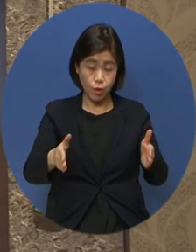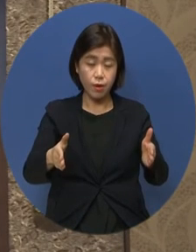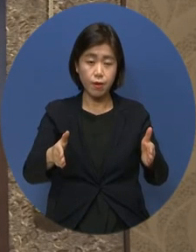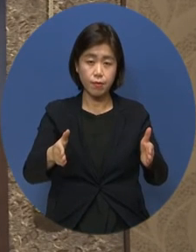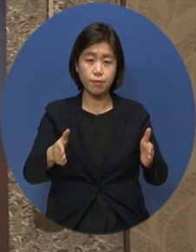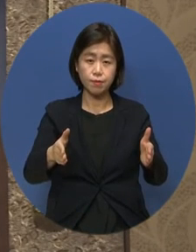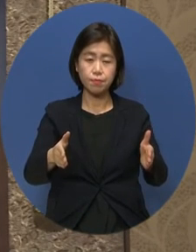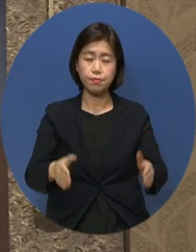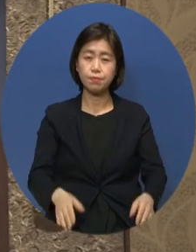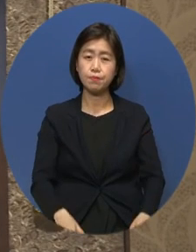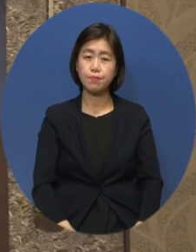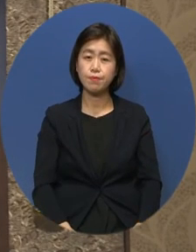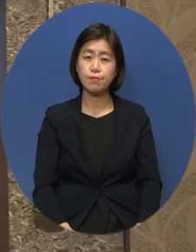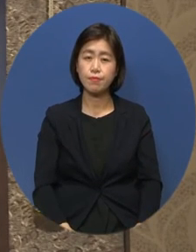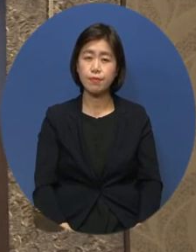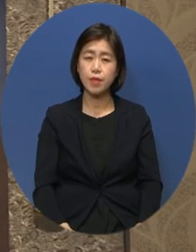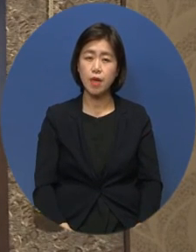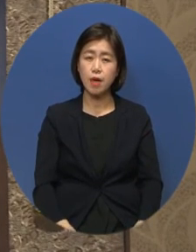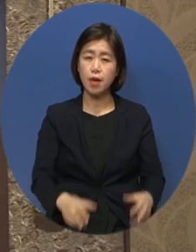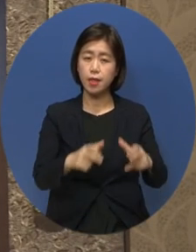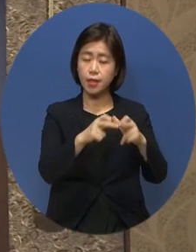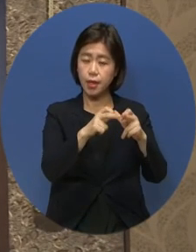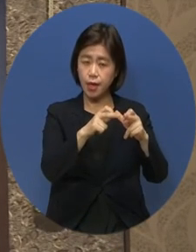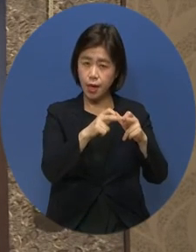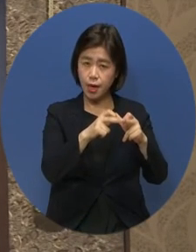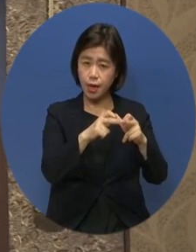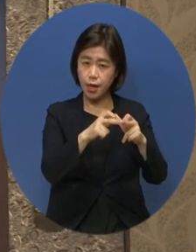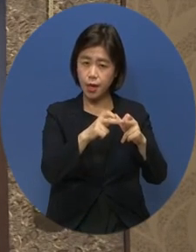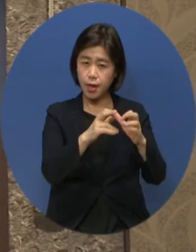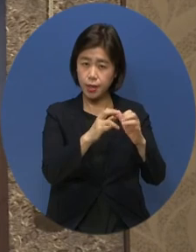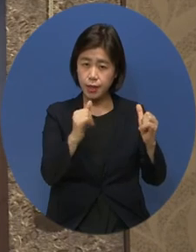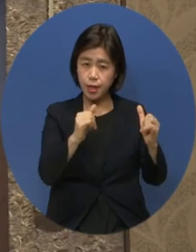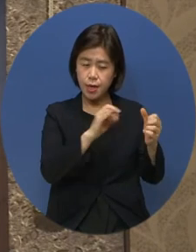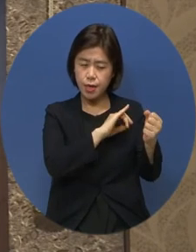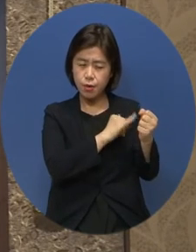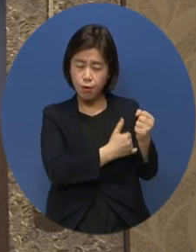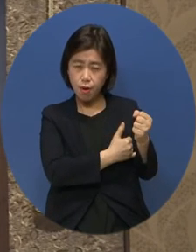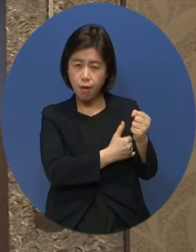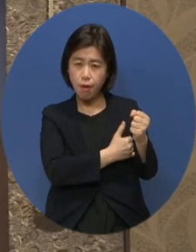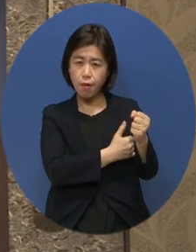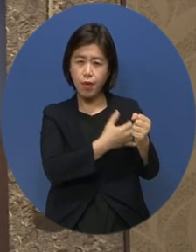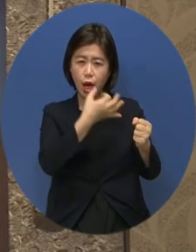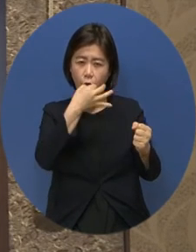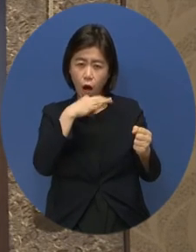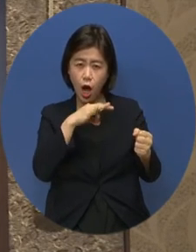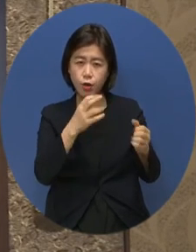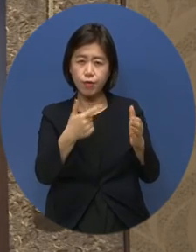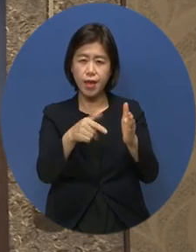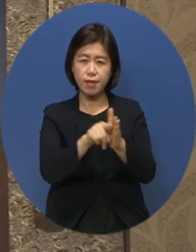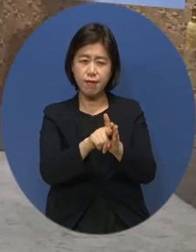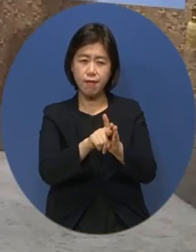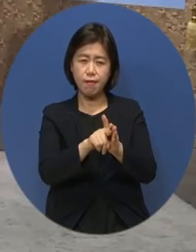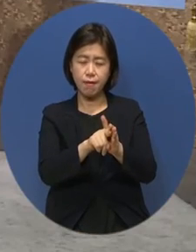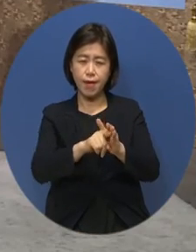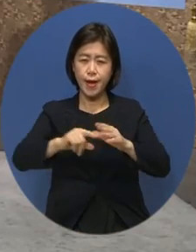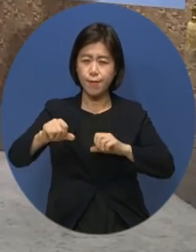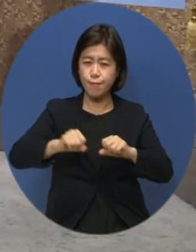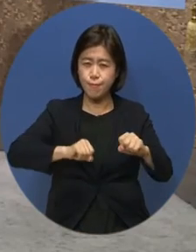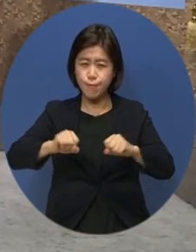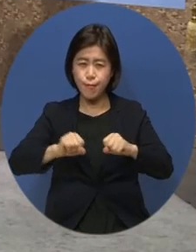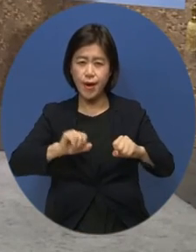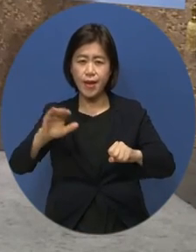달 동안 우리가 어서 장애인들의 인권과 권익을 위해서 고민하는 한들 덩어리는 열심히 움직이 4 그래서